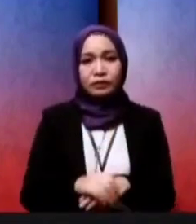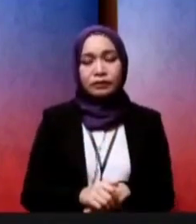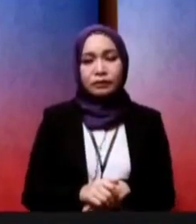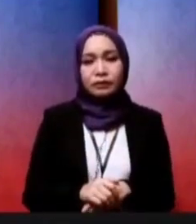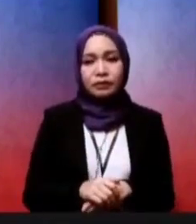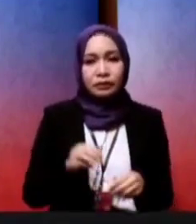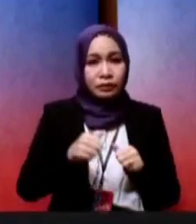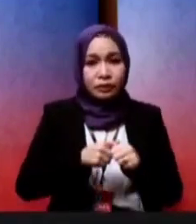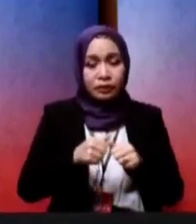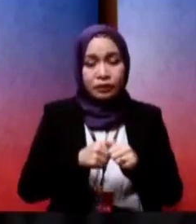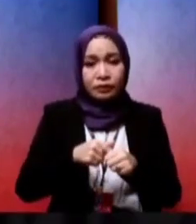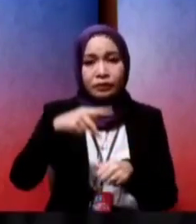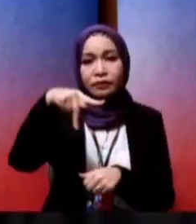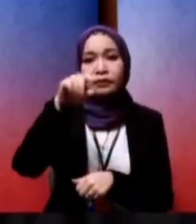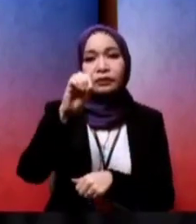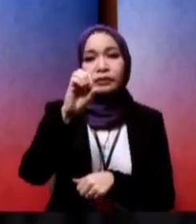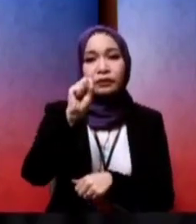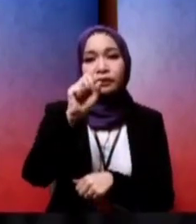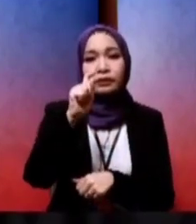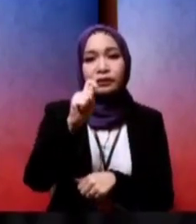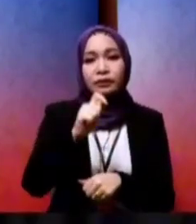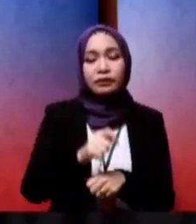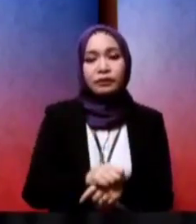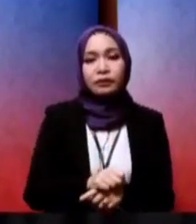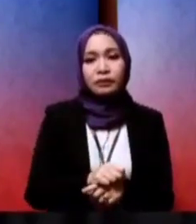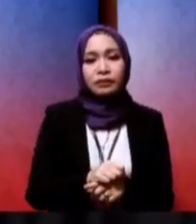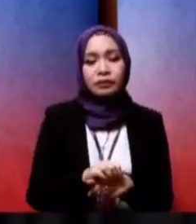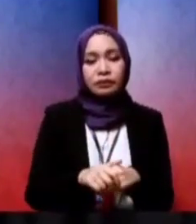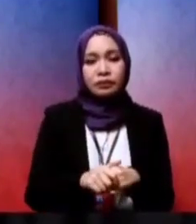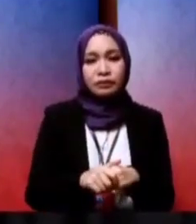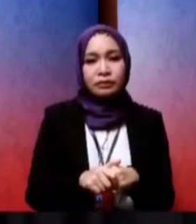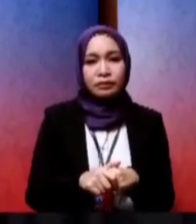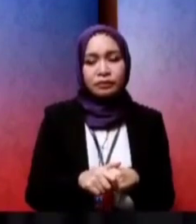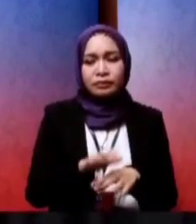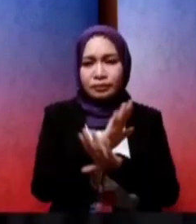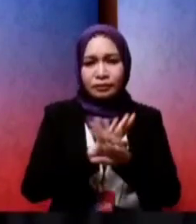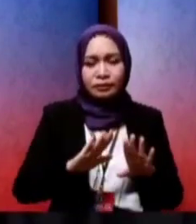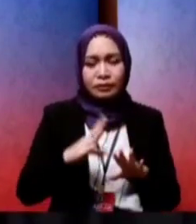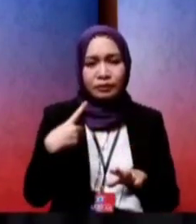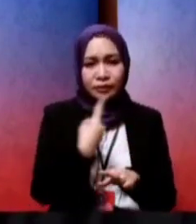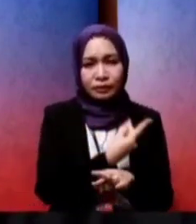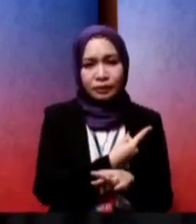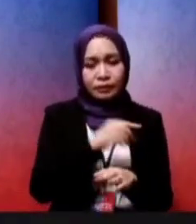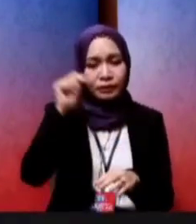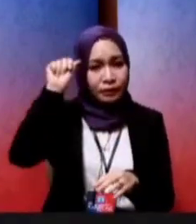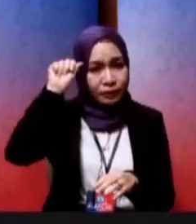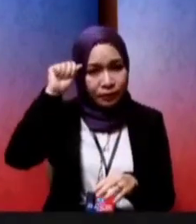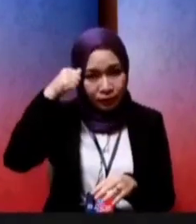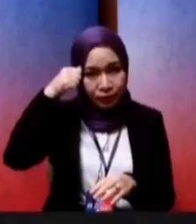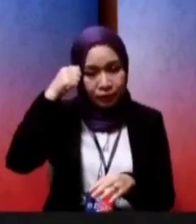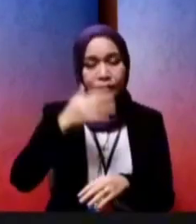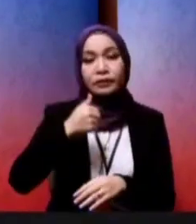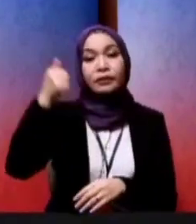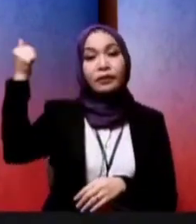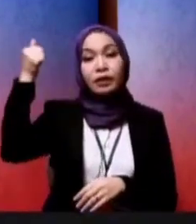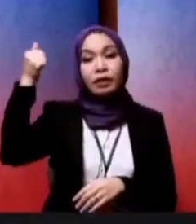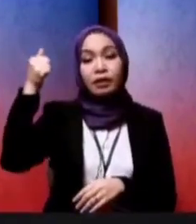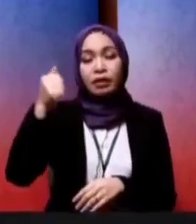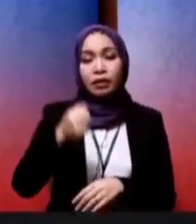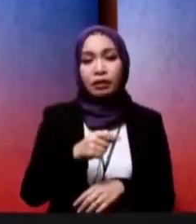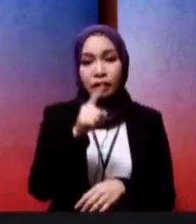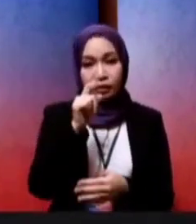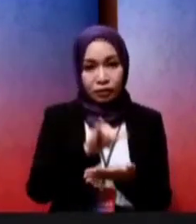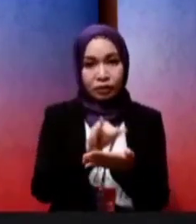nikmat setiap saat yang kita ada Jangan Anggap kemenangan itu milik kita sentiasa